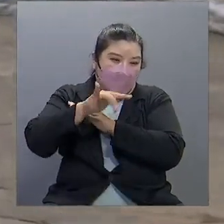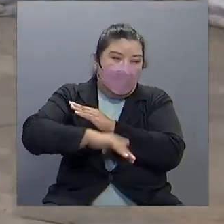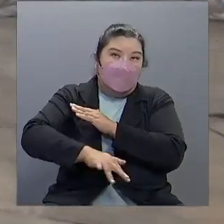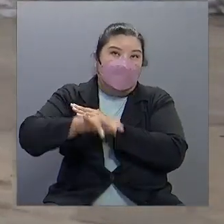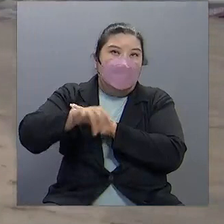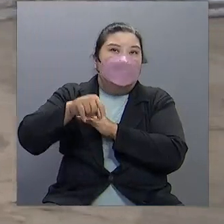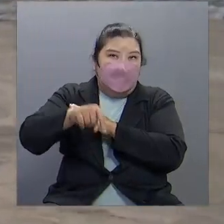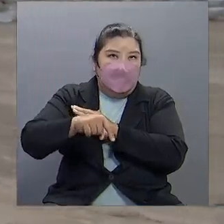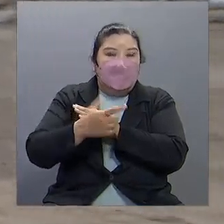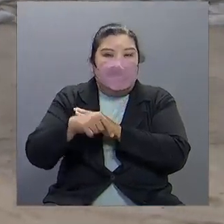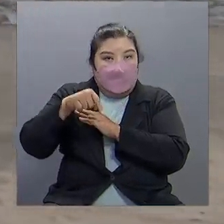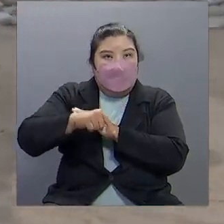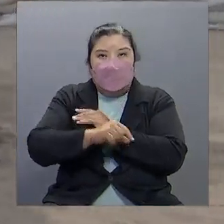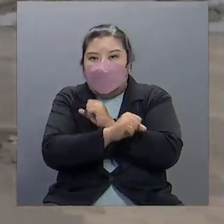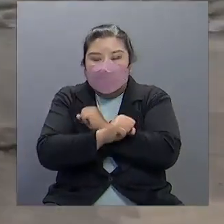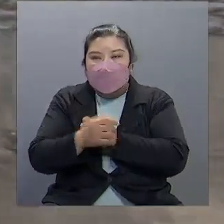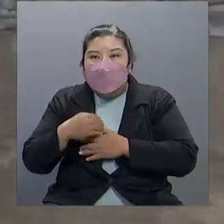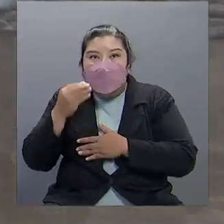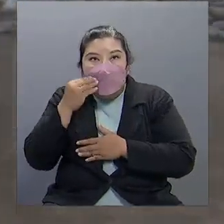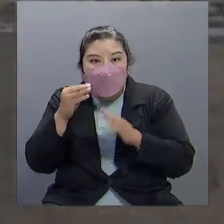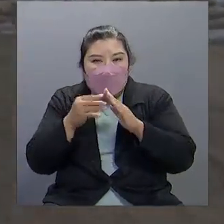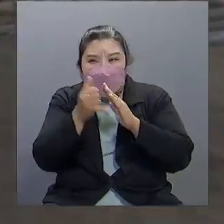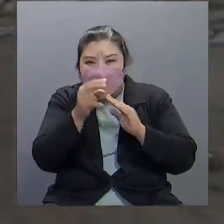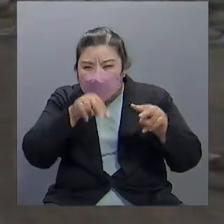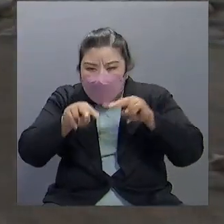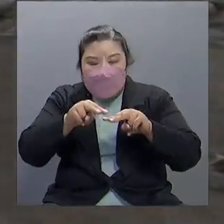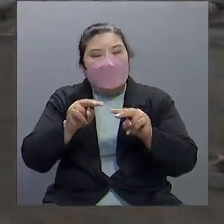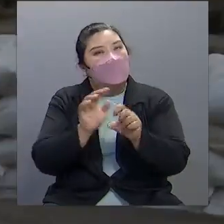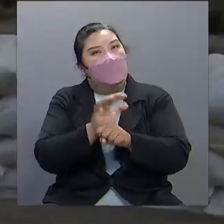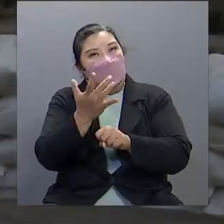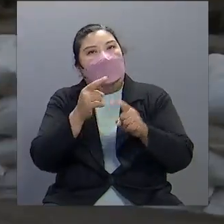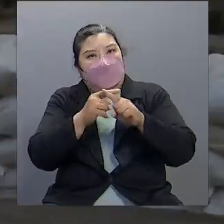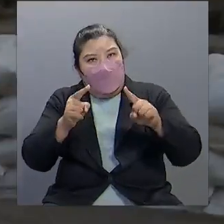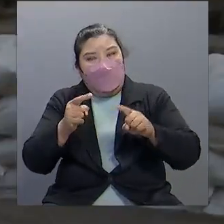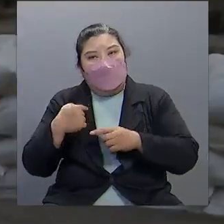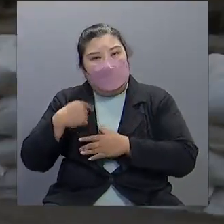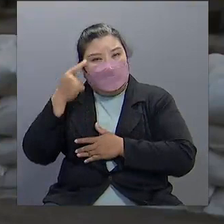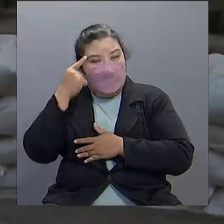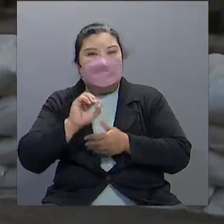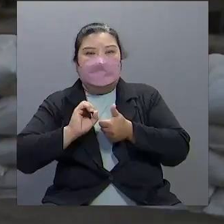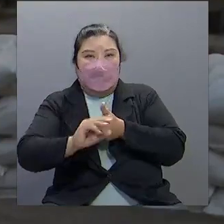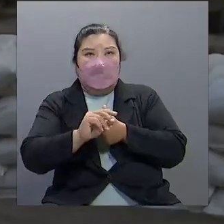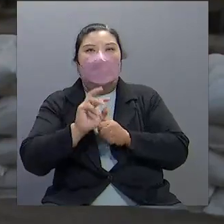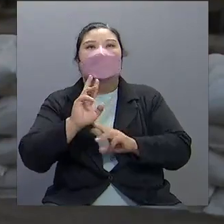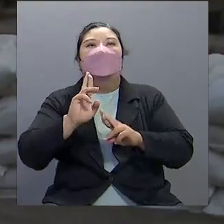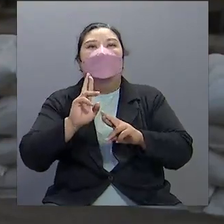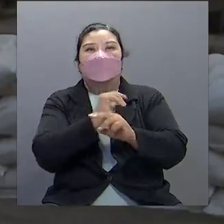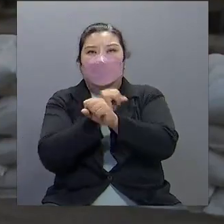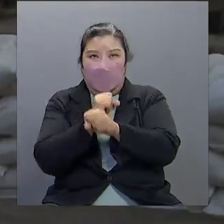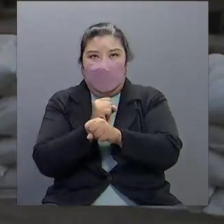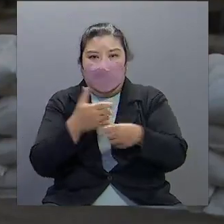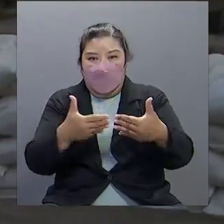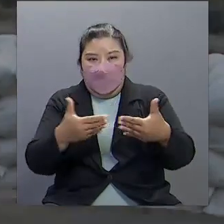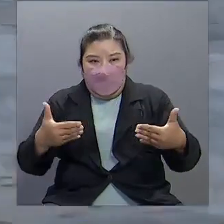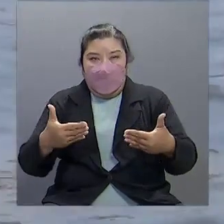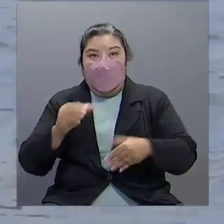เข้าไปสำรวจในบ้านไม่ได้ทั้งหมดนะคะแต่ว่าก็ทำได้ด้วยการเฝ้าระวังและก็ป้องกันด้วยการเตรียมกระสอบทรายไว้ค่ะโดยเฉพาะย่านชุมชนและย่